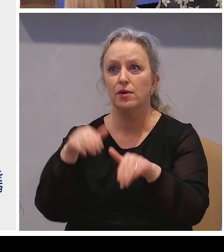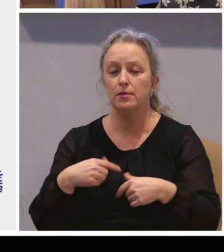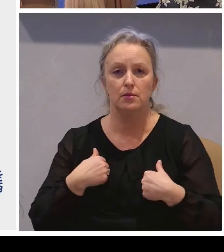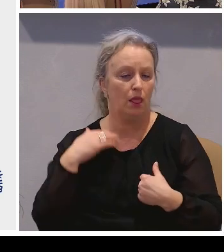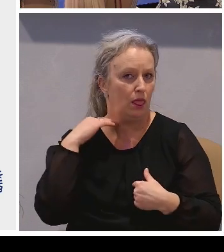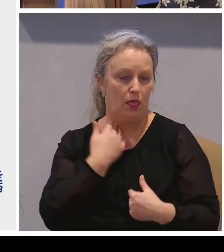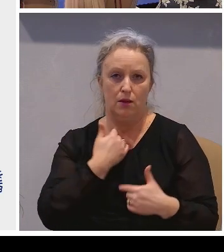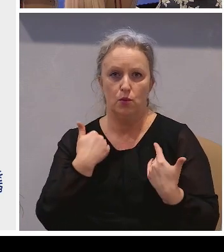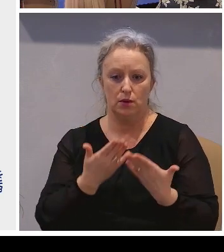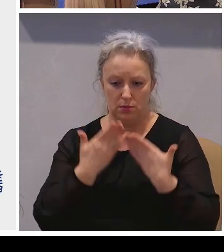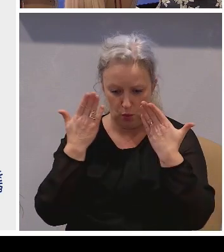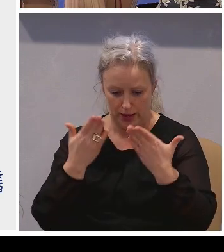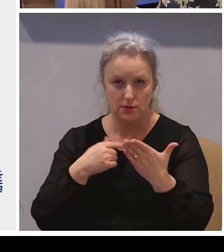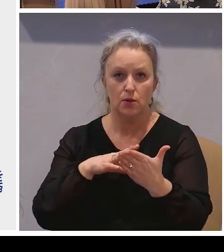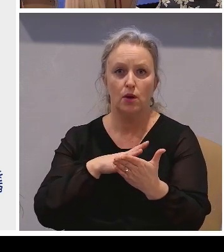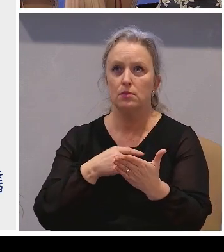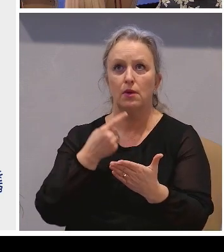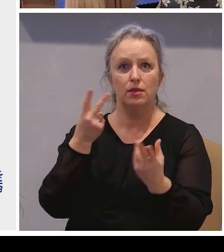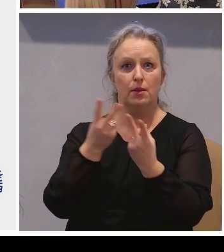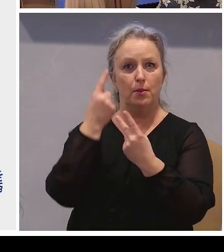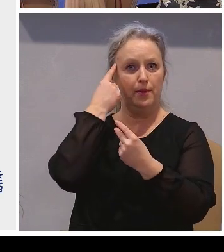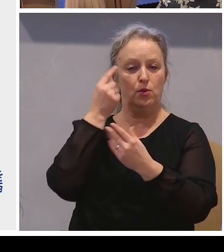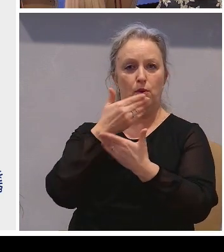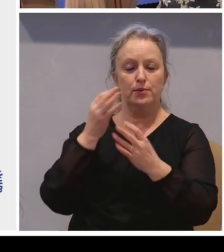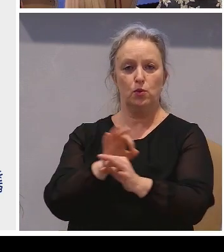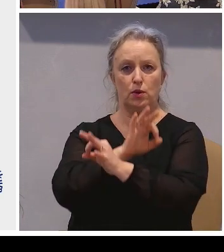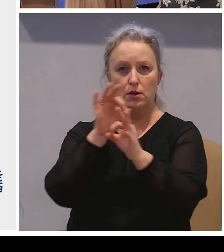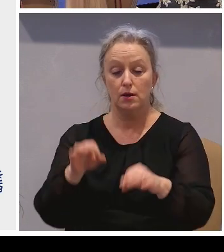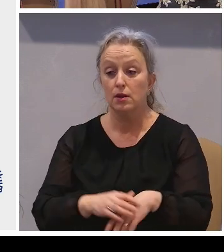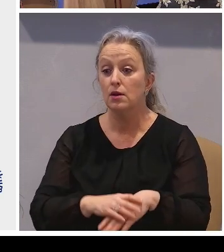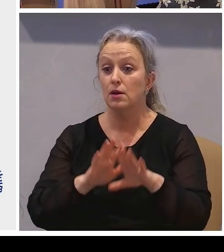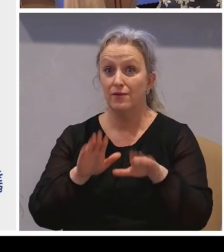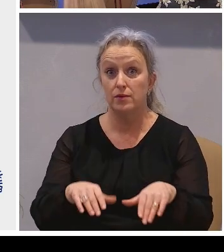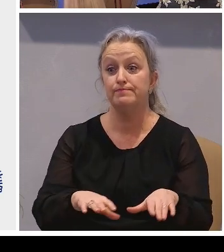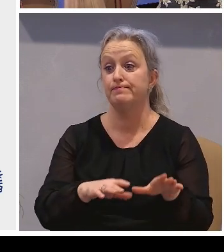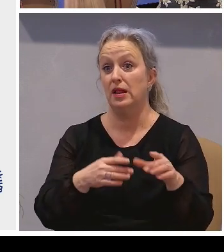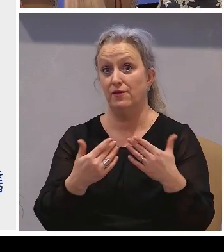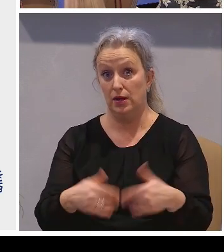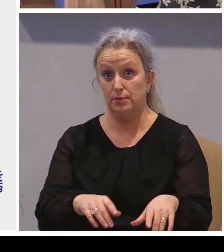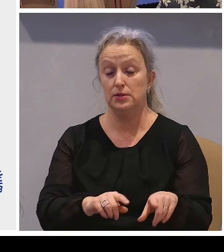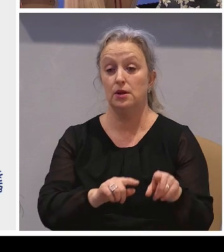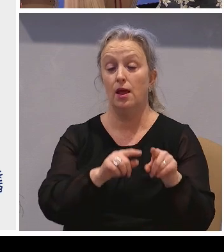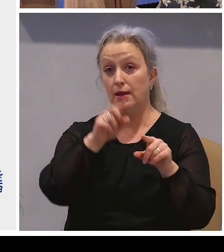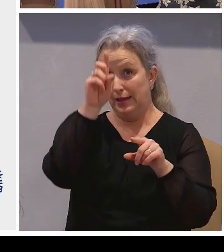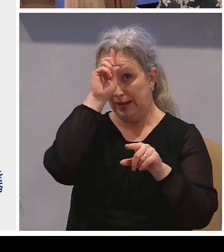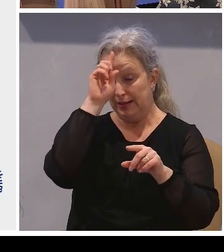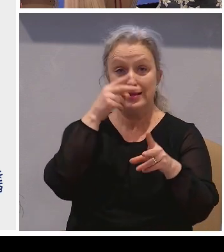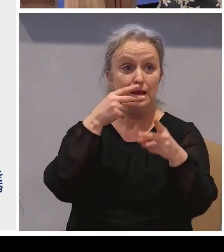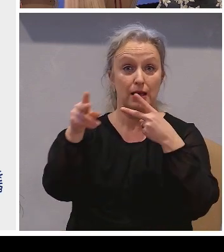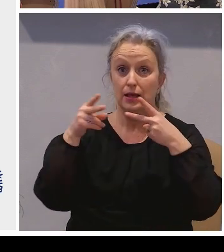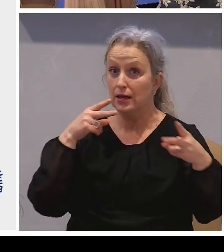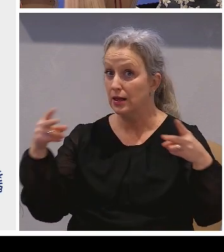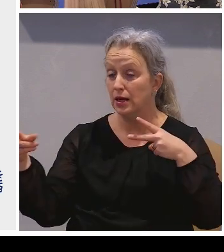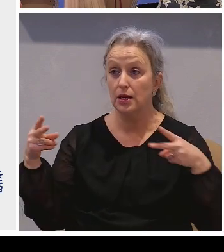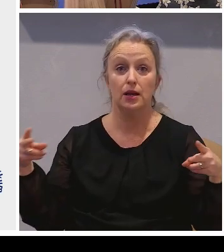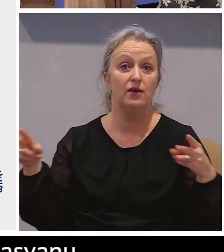sellist, DMD. ma pole This ise might be around the kunagi age of niimoodi 12 to mõelnud. 15 Ja siis years of the toimub see. child patient. I Erinevates was riikides surprised to on hear. I